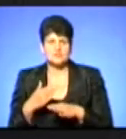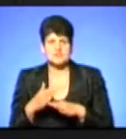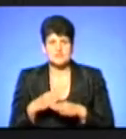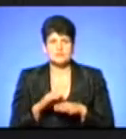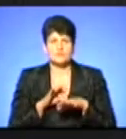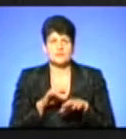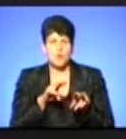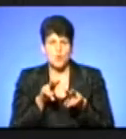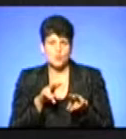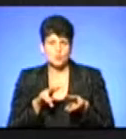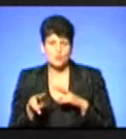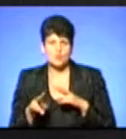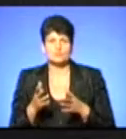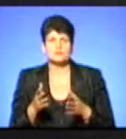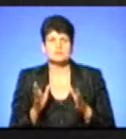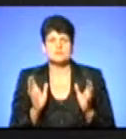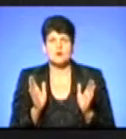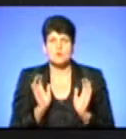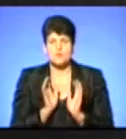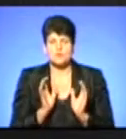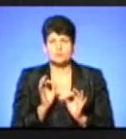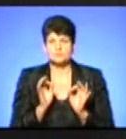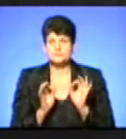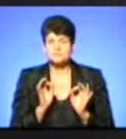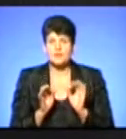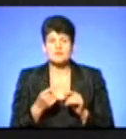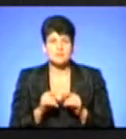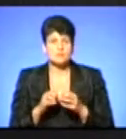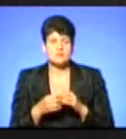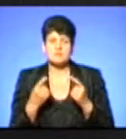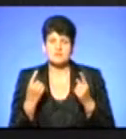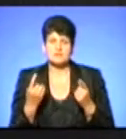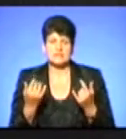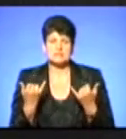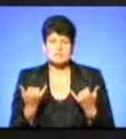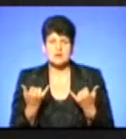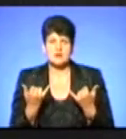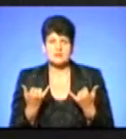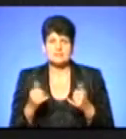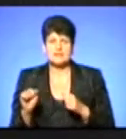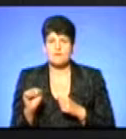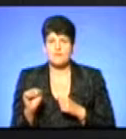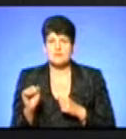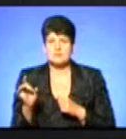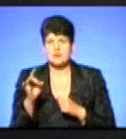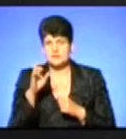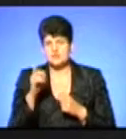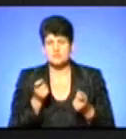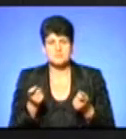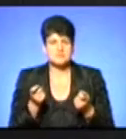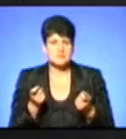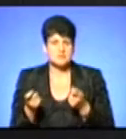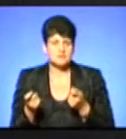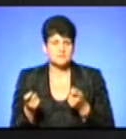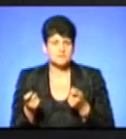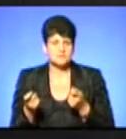за охорони навколишнього середовища. Але ця проблема є велика, і он вже зараз, наприклад, Теребулянська районна державна адміністрація